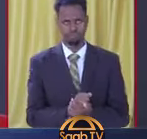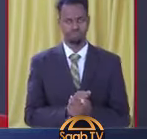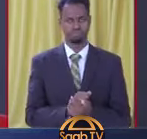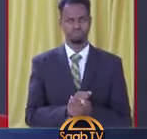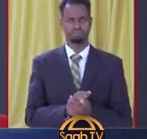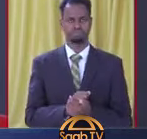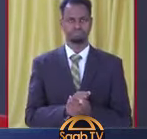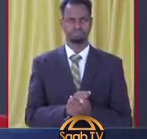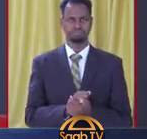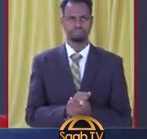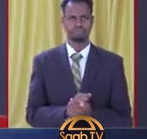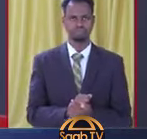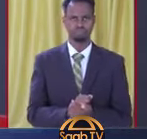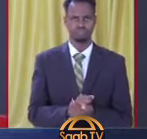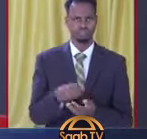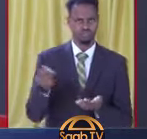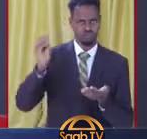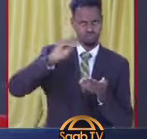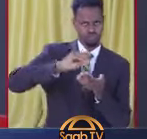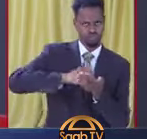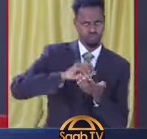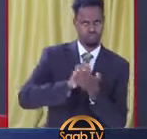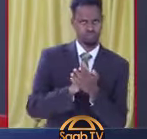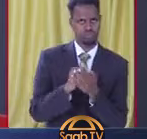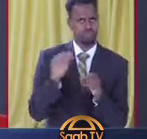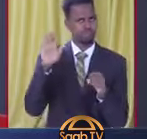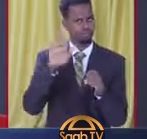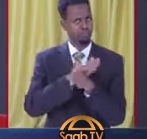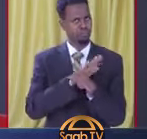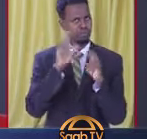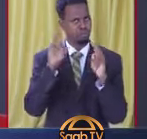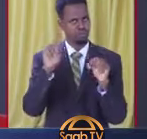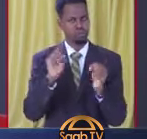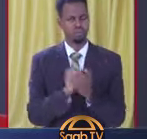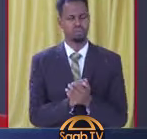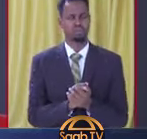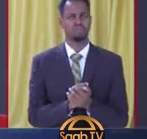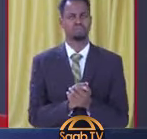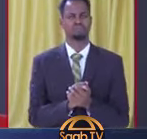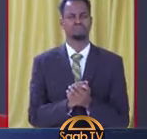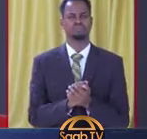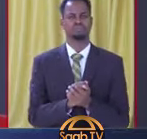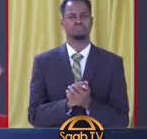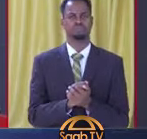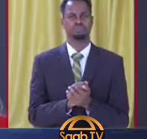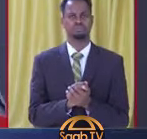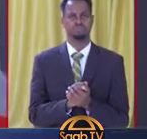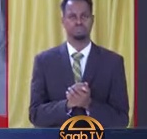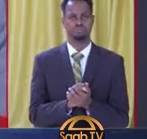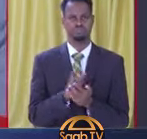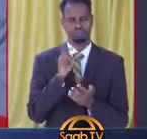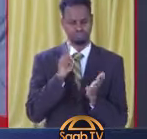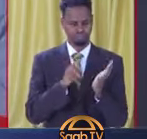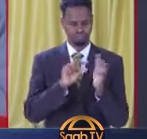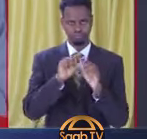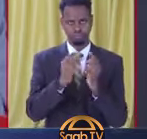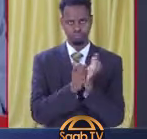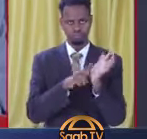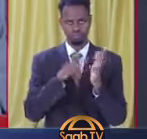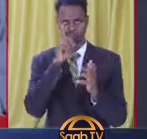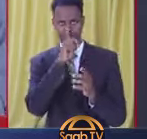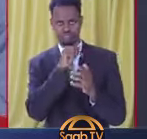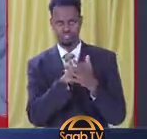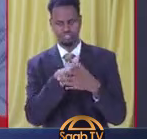sugoo magacoodeedoo kulayaalo waxay ahdeen qodobada iyo qodobadaasi jiray guddigii way sii dasay todobadii oo ay ka